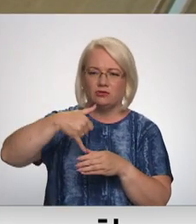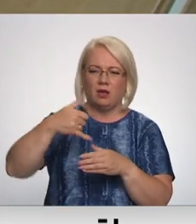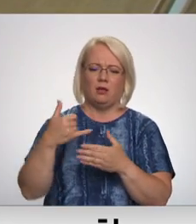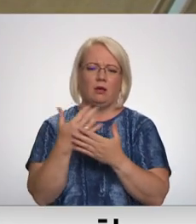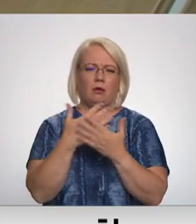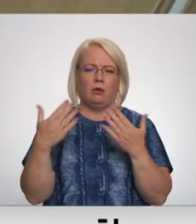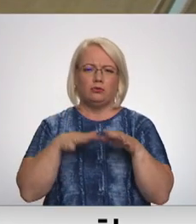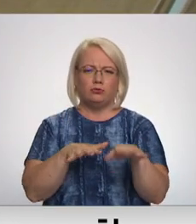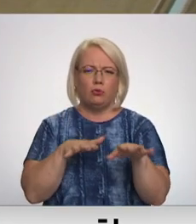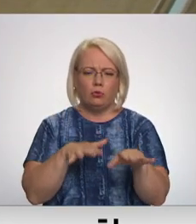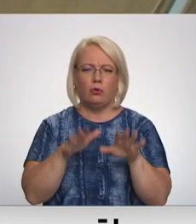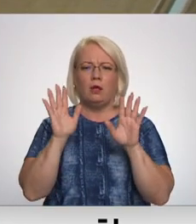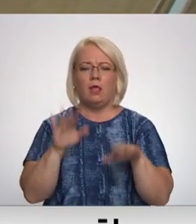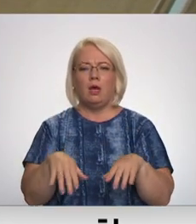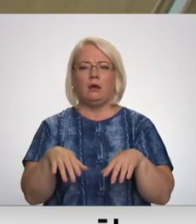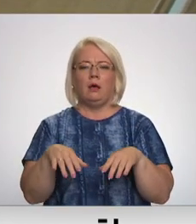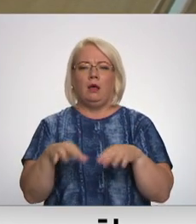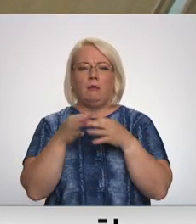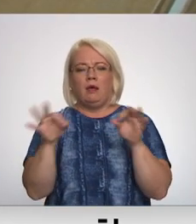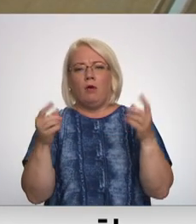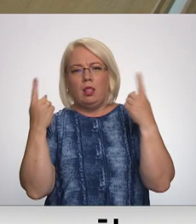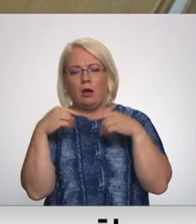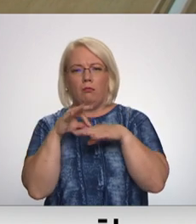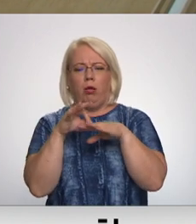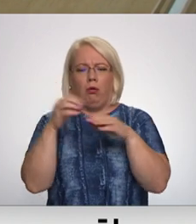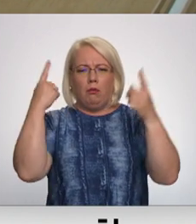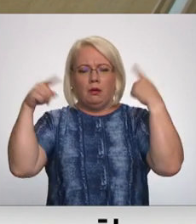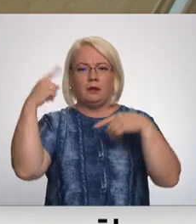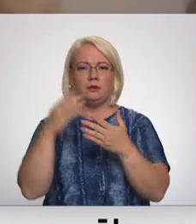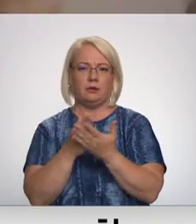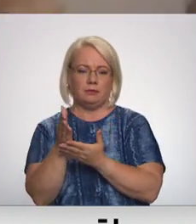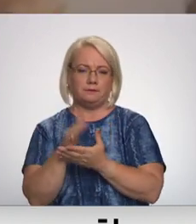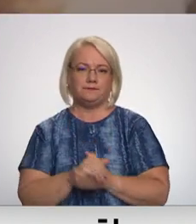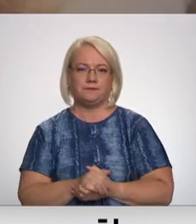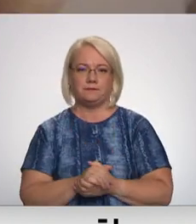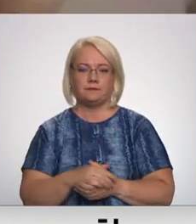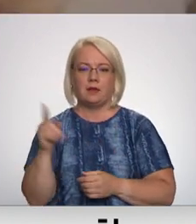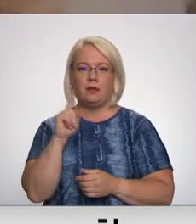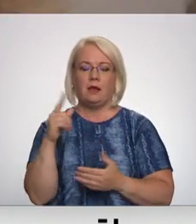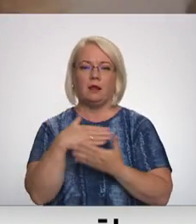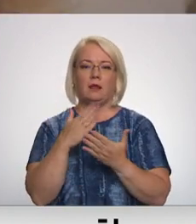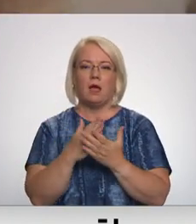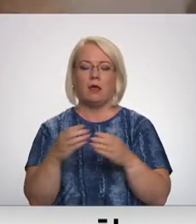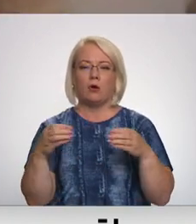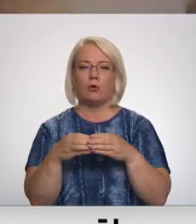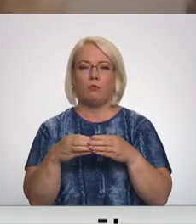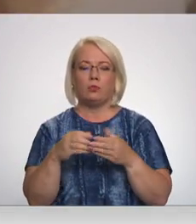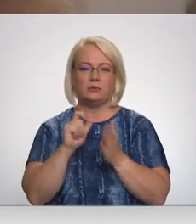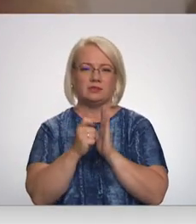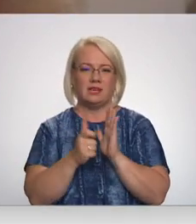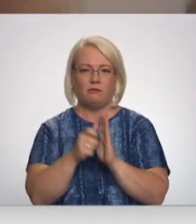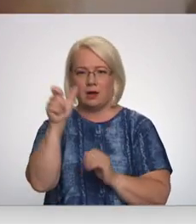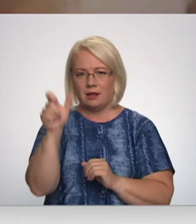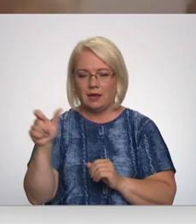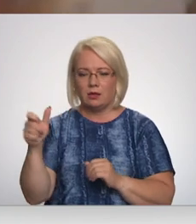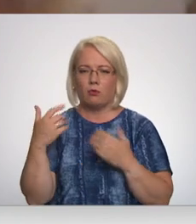lai varētu pavadēt uz brīvus laikus arī radošāk, aktīvāk. Ir arī daļa grupu dzīvokļu klientu, kuri ir atstājuši